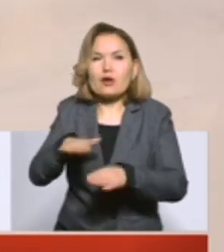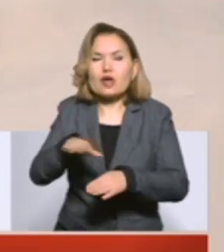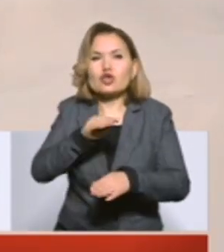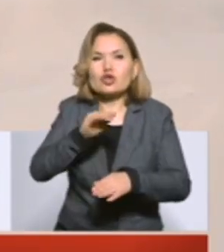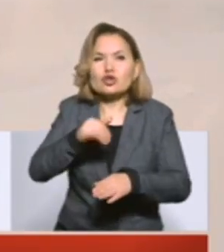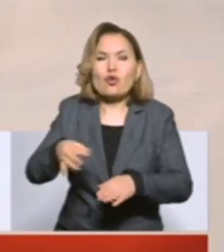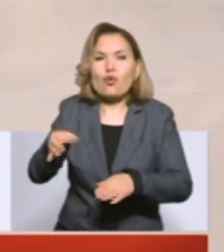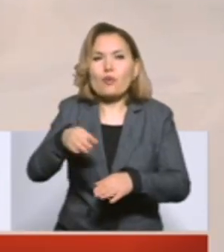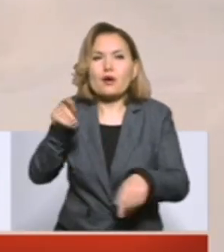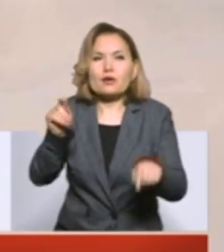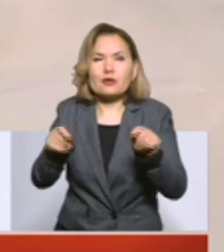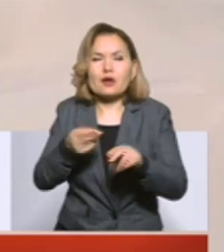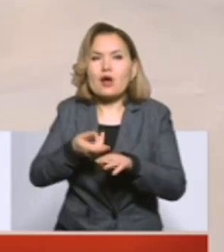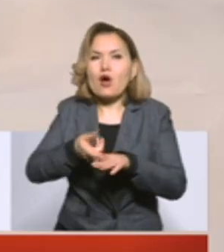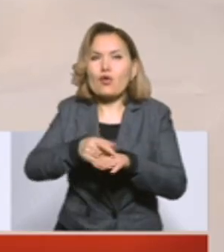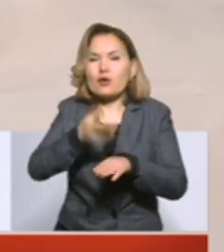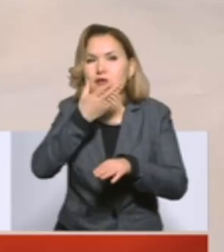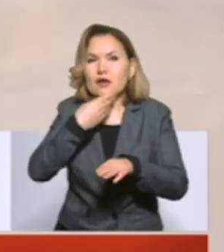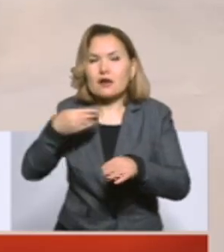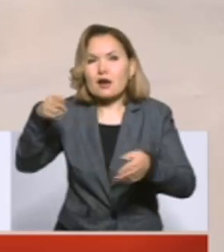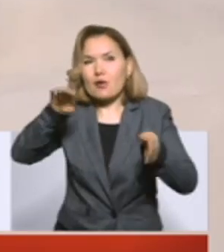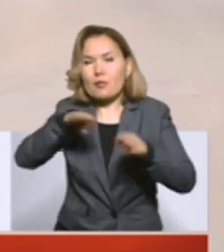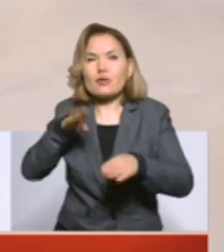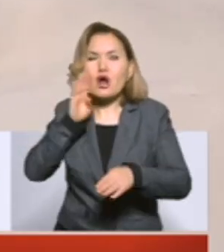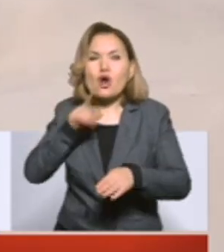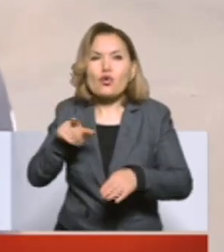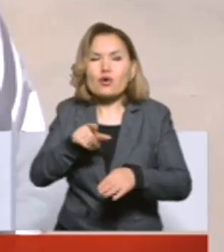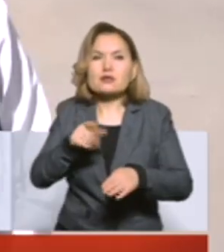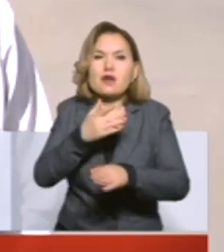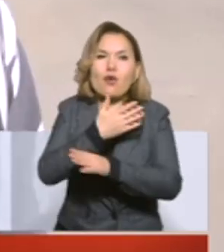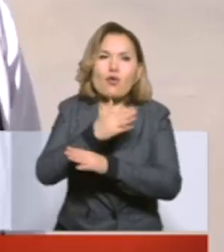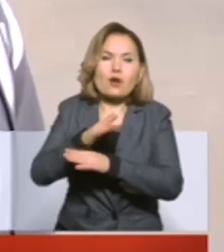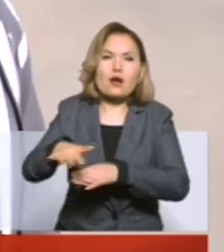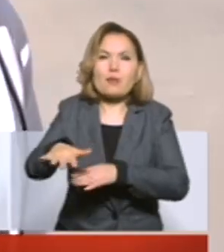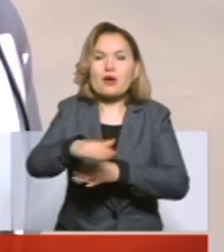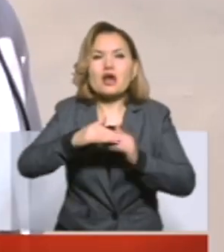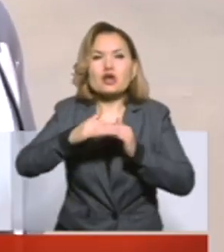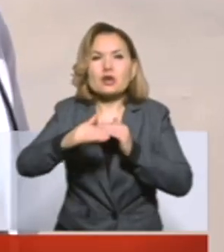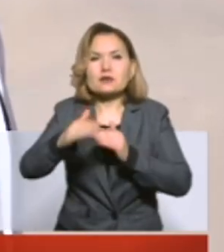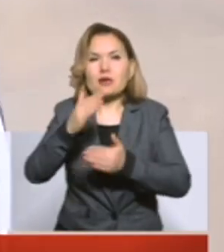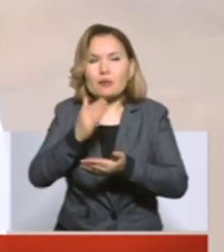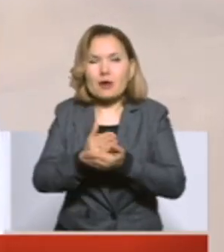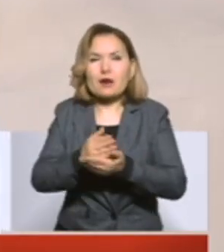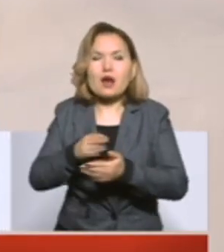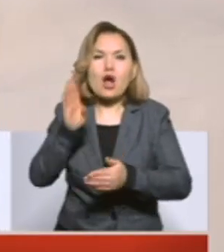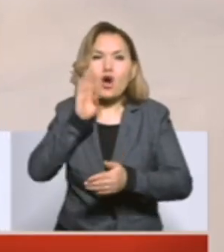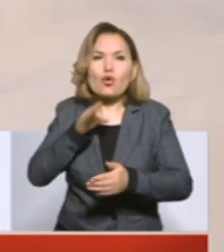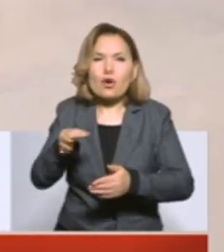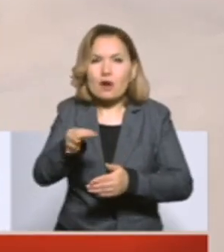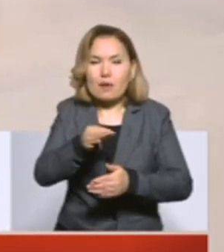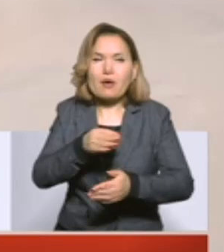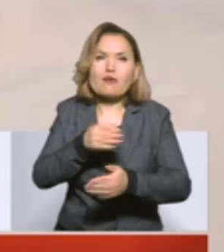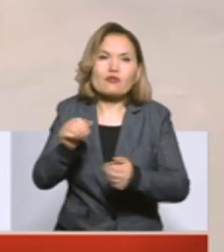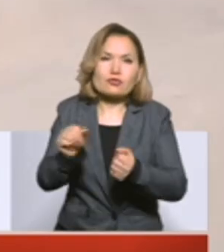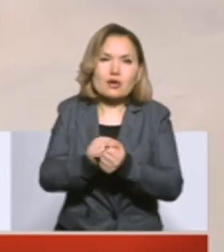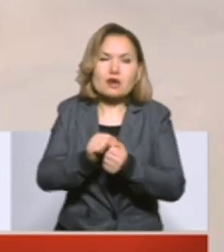керемет қой. Тау да бар, өзен де бар, орман да бар, сайын дала жазығы да бар. Көлде бар, шөлде